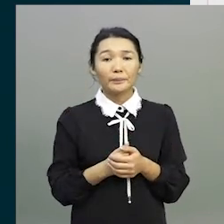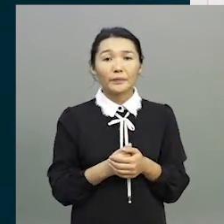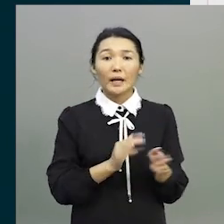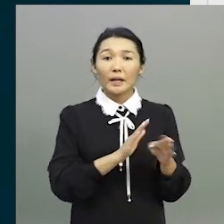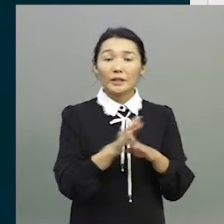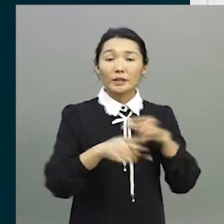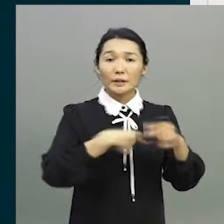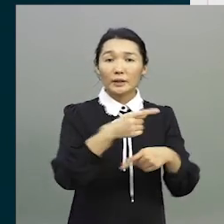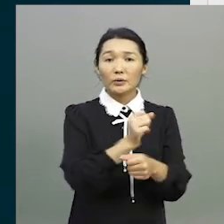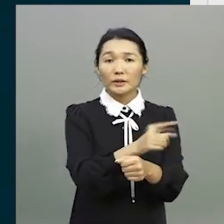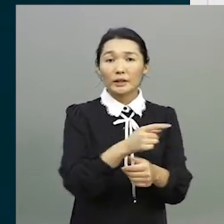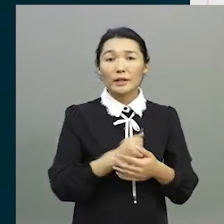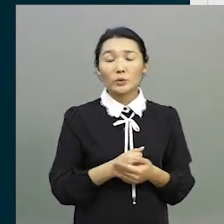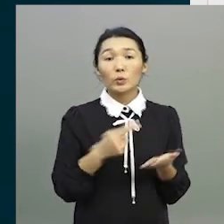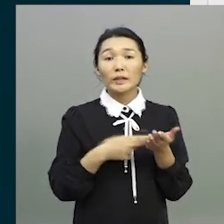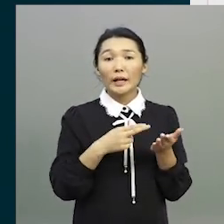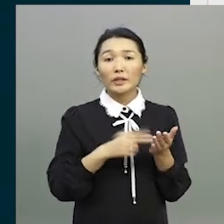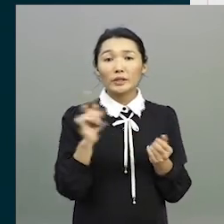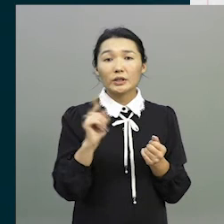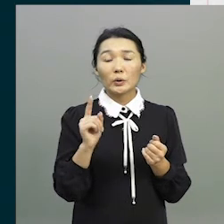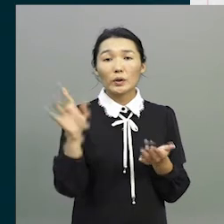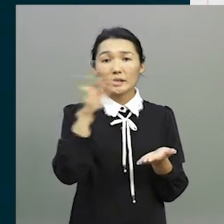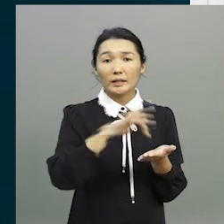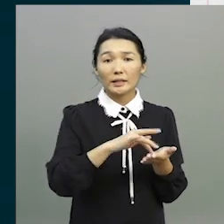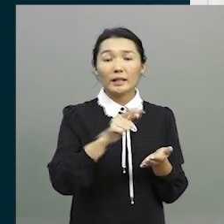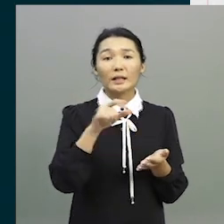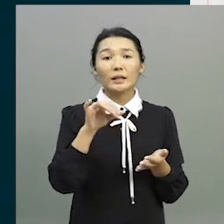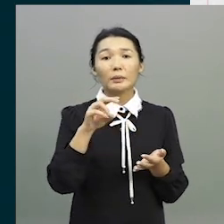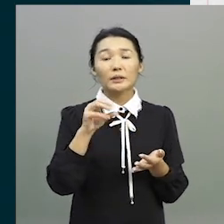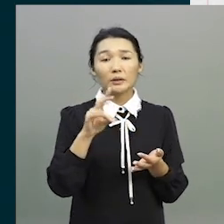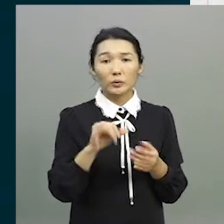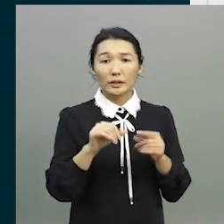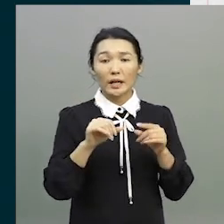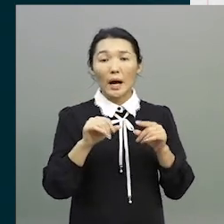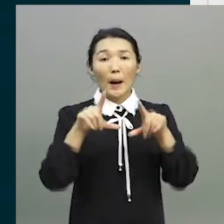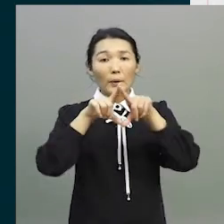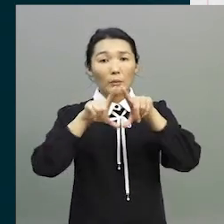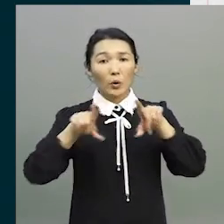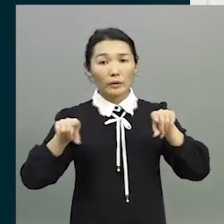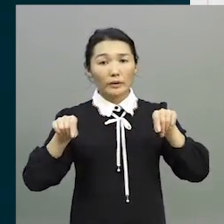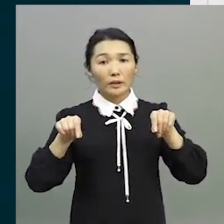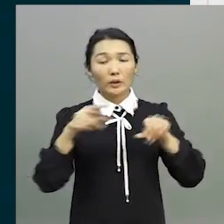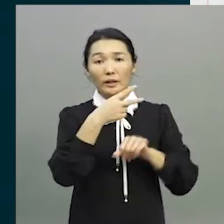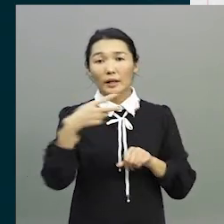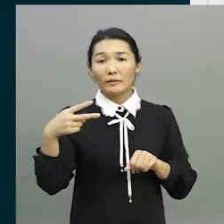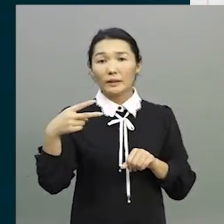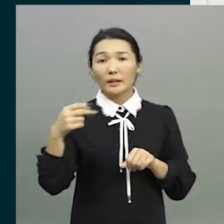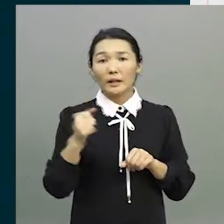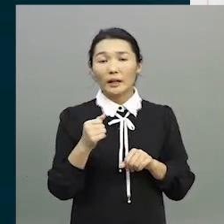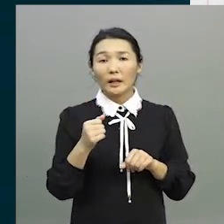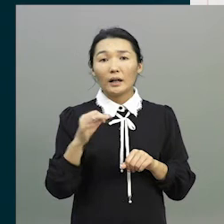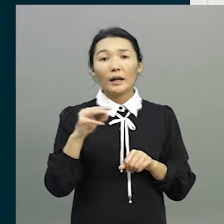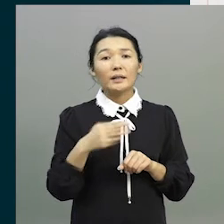следующую задачу докажите что серединой гипотенузы прямоугольного треугольника равна удалена от всех его